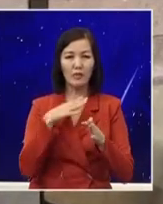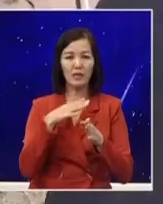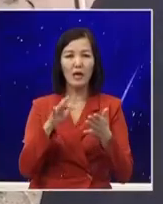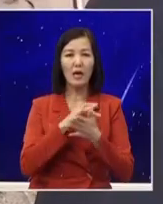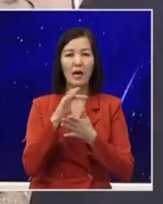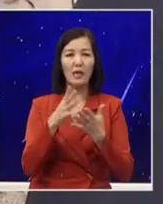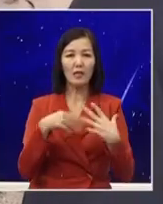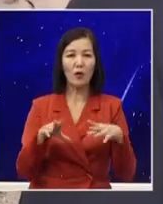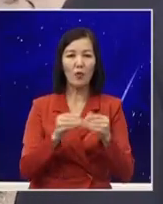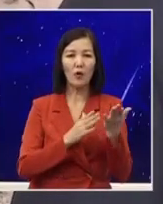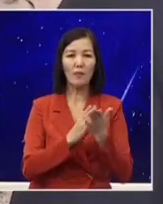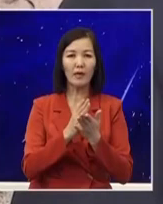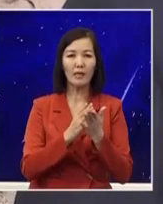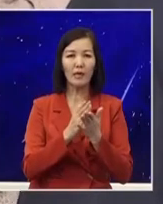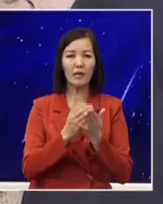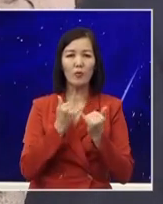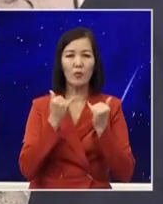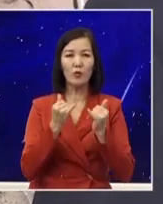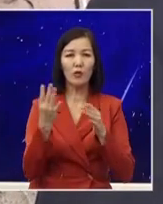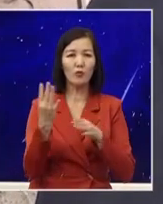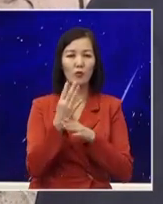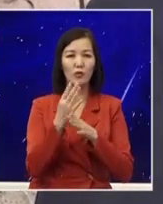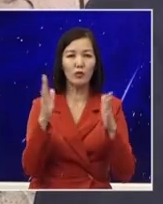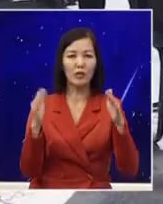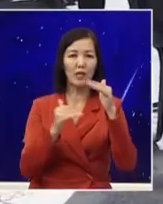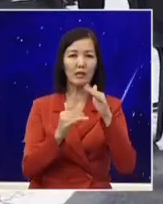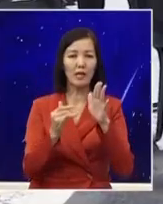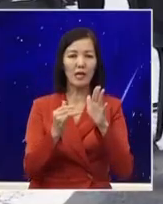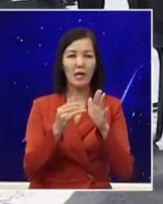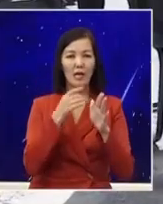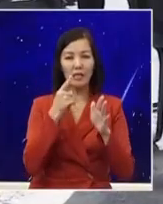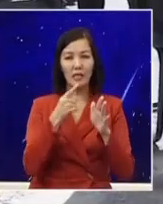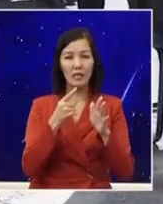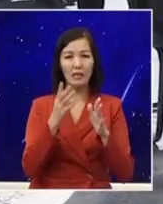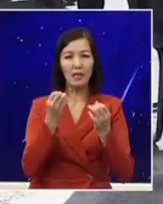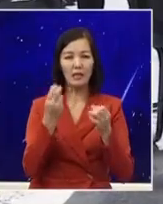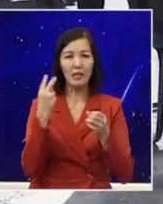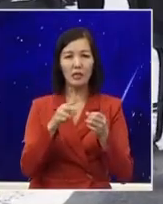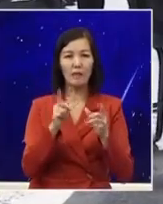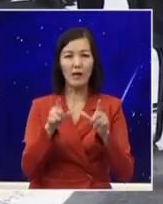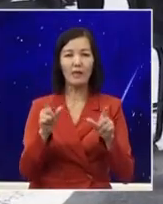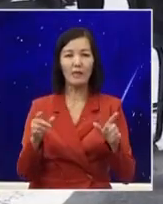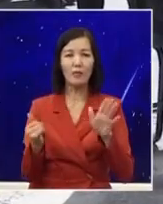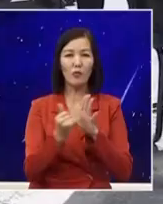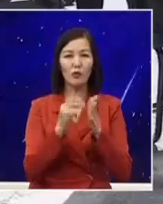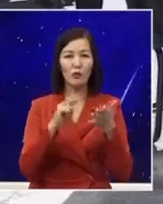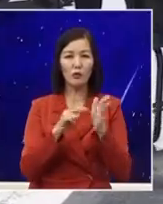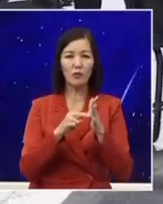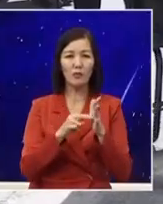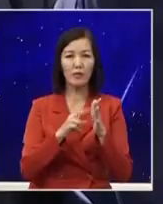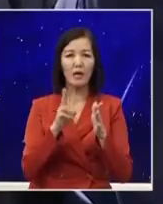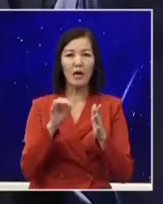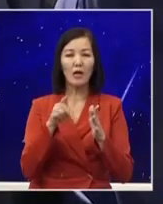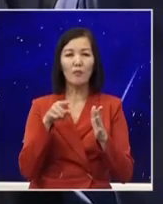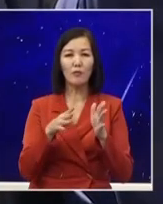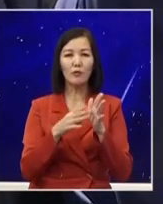қоғам қайраткерлері мен ардагерлерінің құрметіне қойылған 4-ші тақта дейді жауаптылар. Тағы 20-дан аса тақта орнату жоспарда.